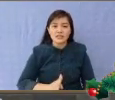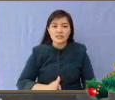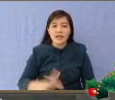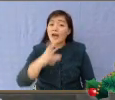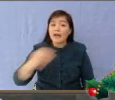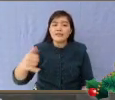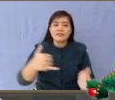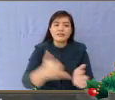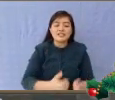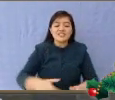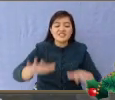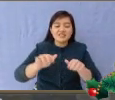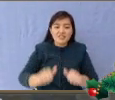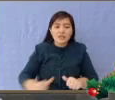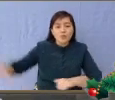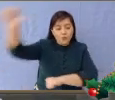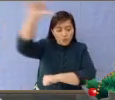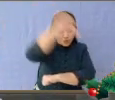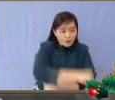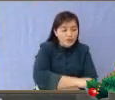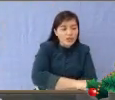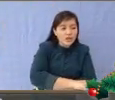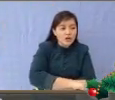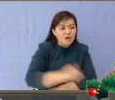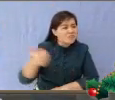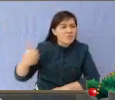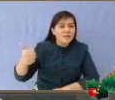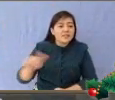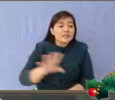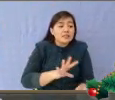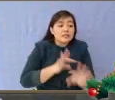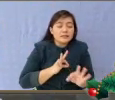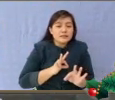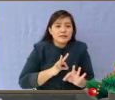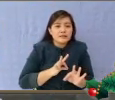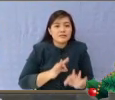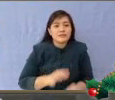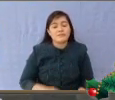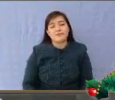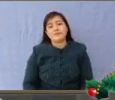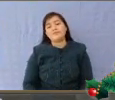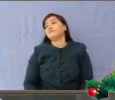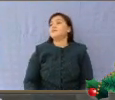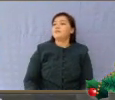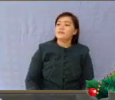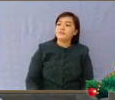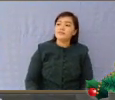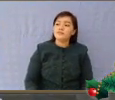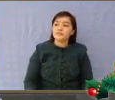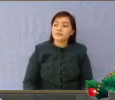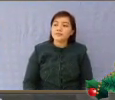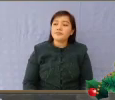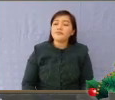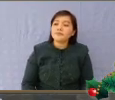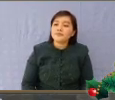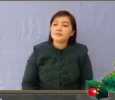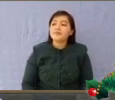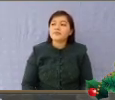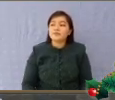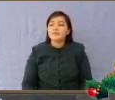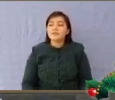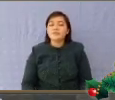Fear of death, fear of sickness, fear of heights, fear of waters, whatever kind of